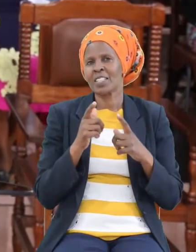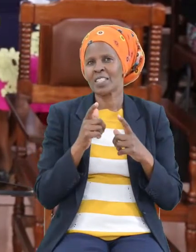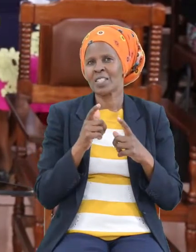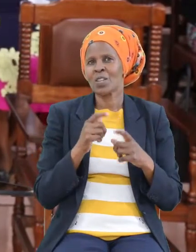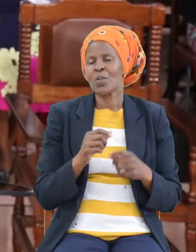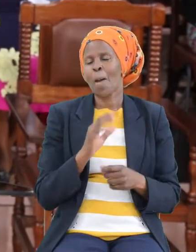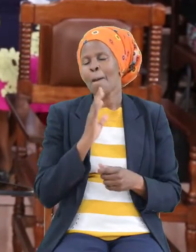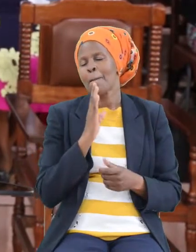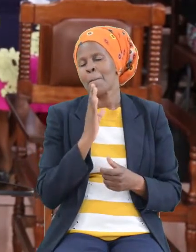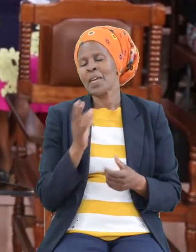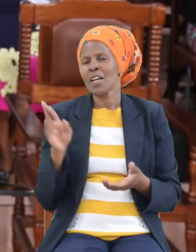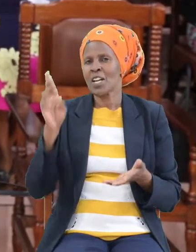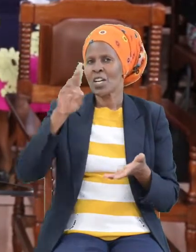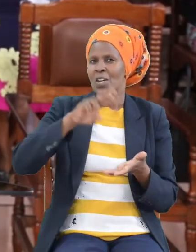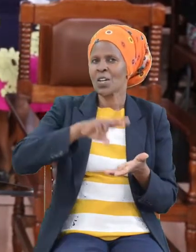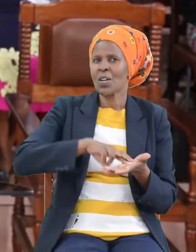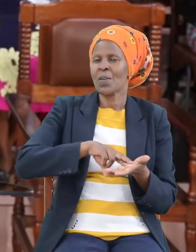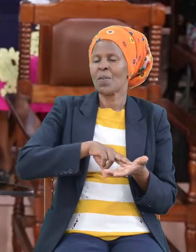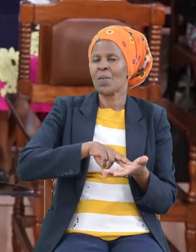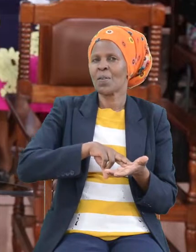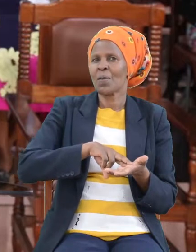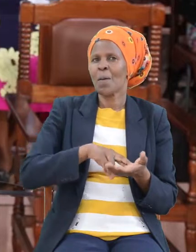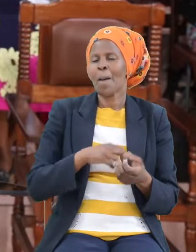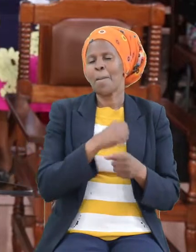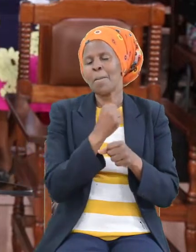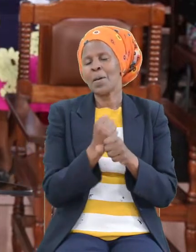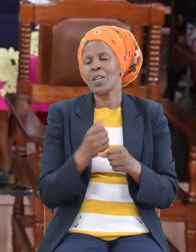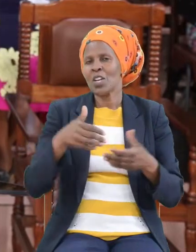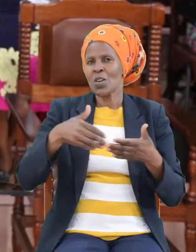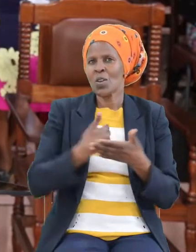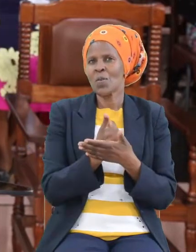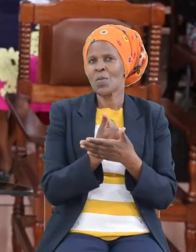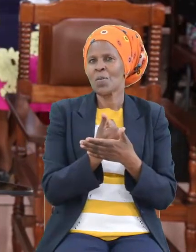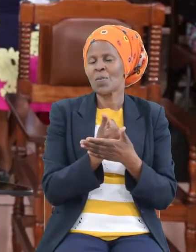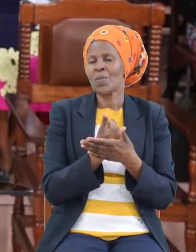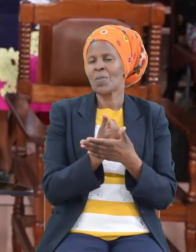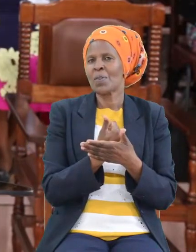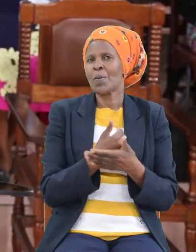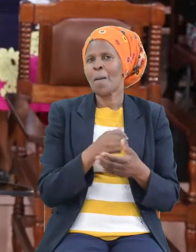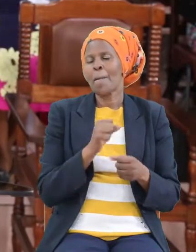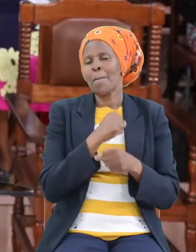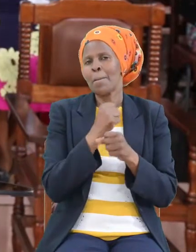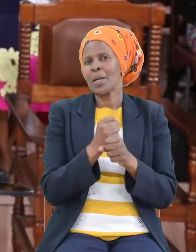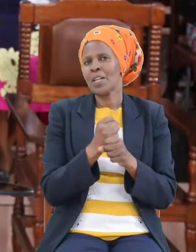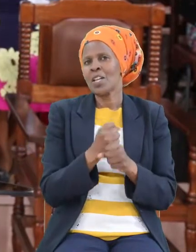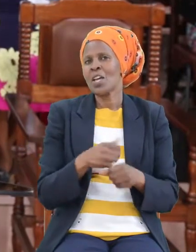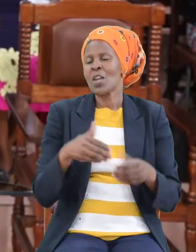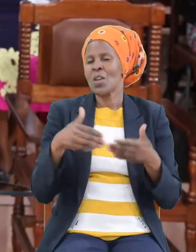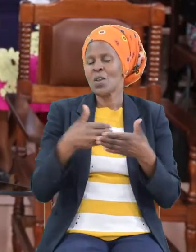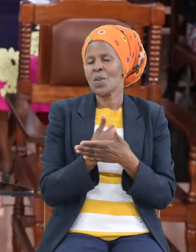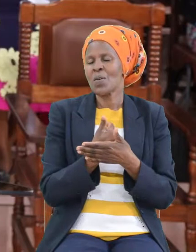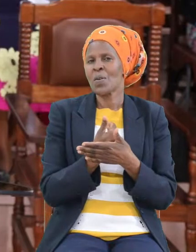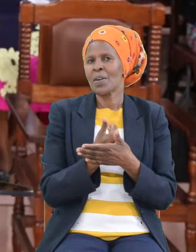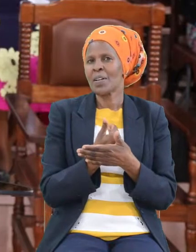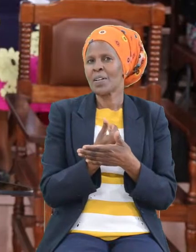kufanywa upya na kufanywa wapya na wakamilifu. Kufanywa wapya na